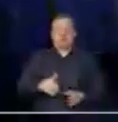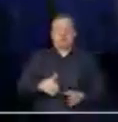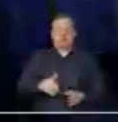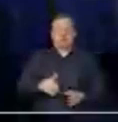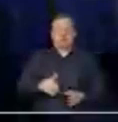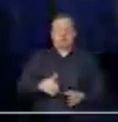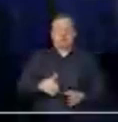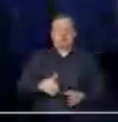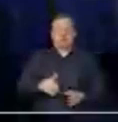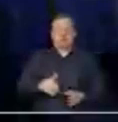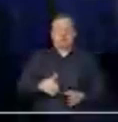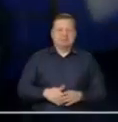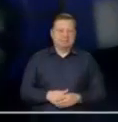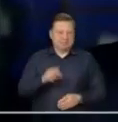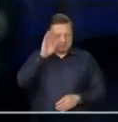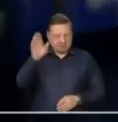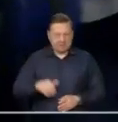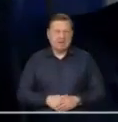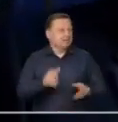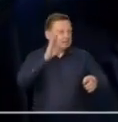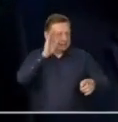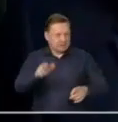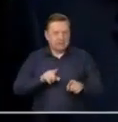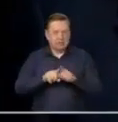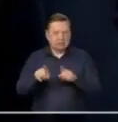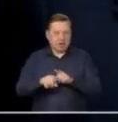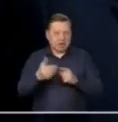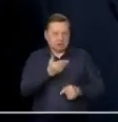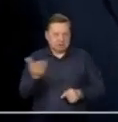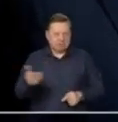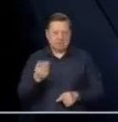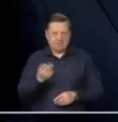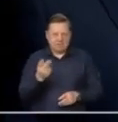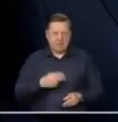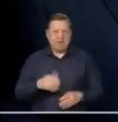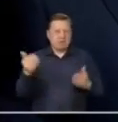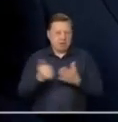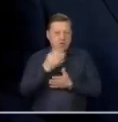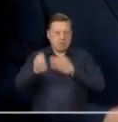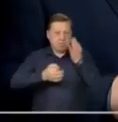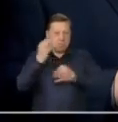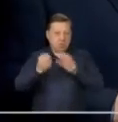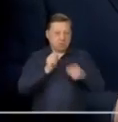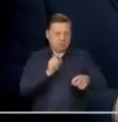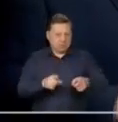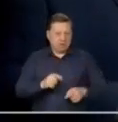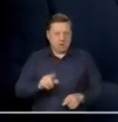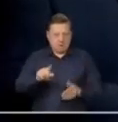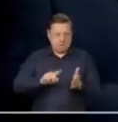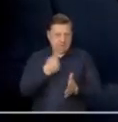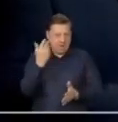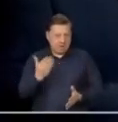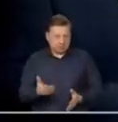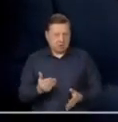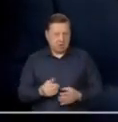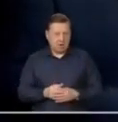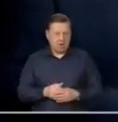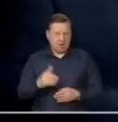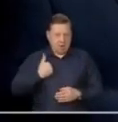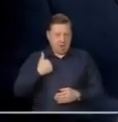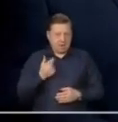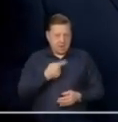Cześć. W Teleekspresie siostry Melosik właśnie ukazała się wasza nowa piosenka, która jest pierwsza zaśpiewana po